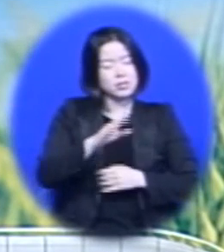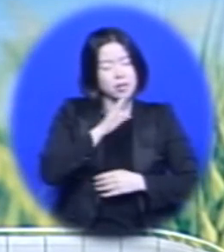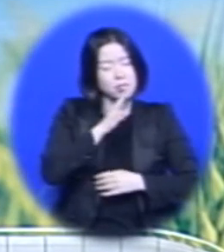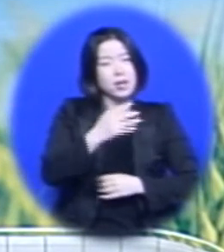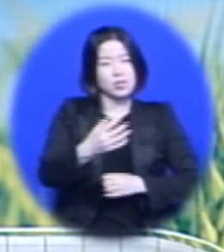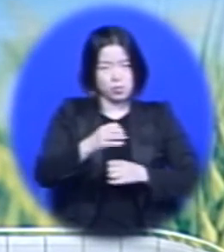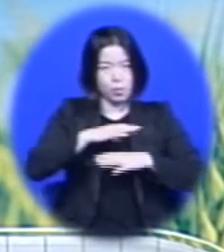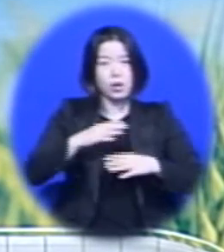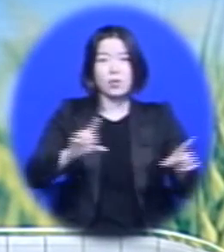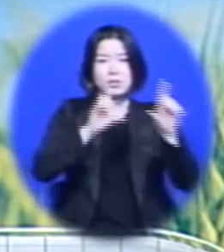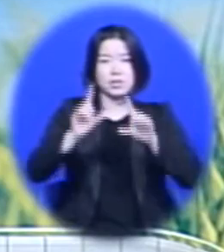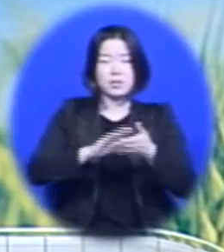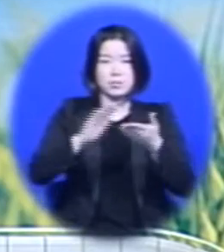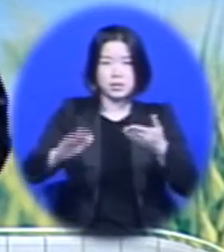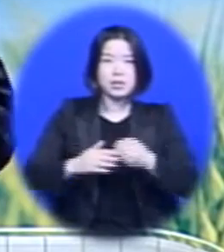삶입니다.